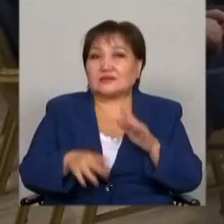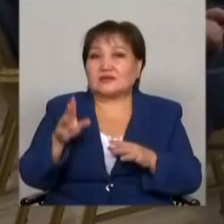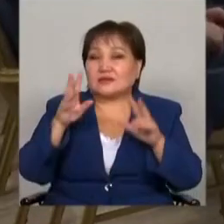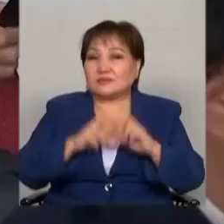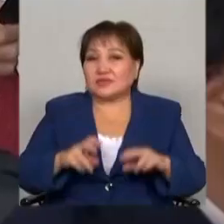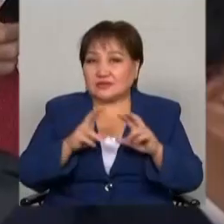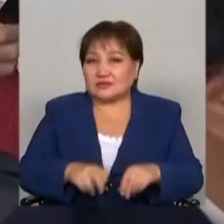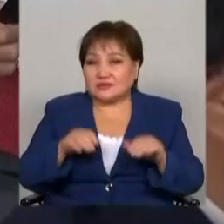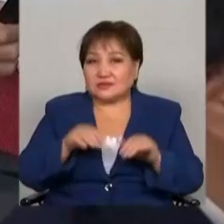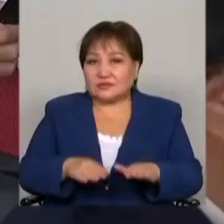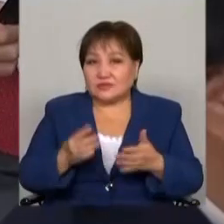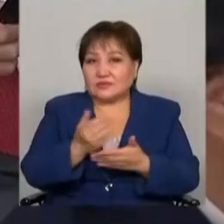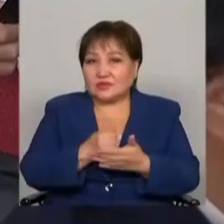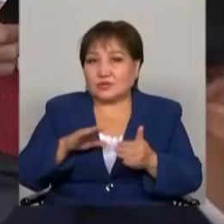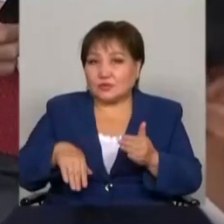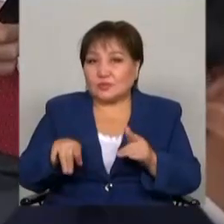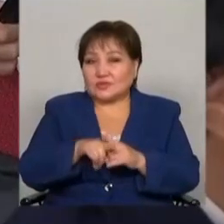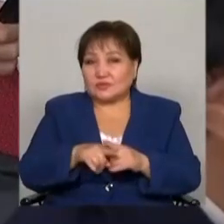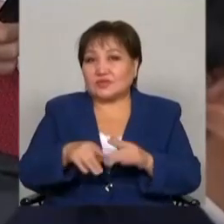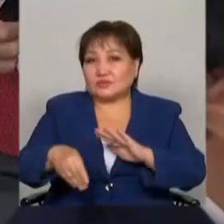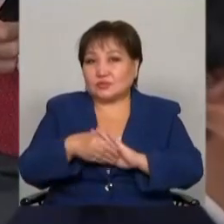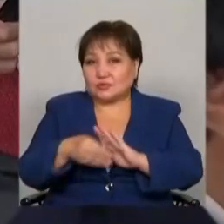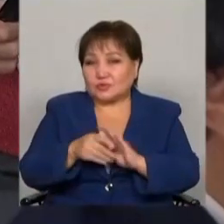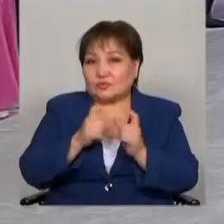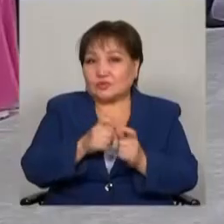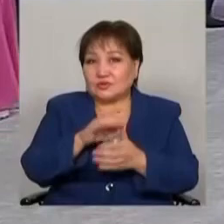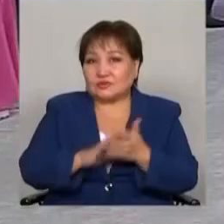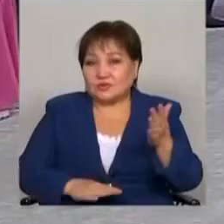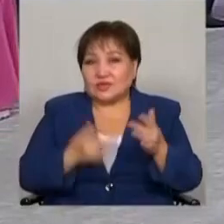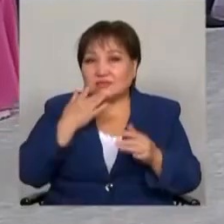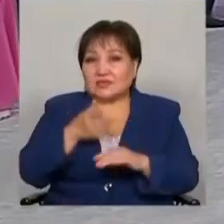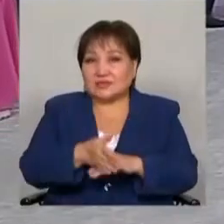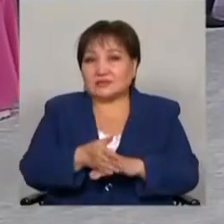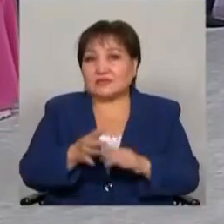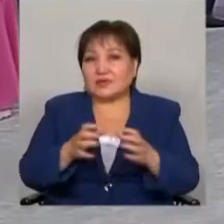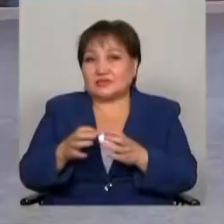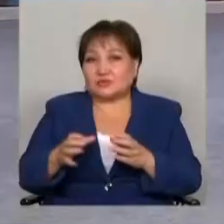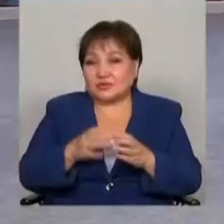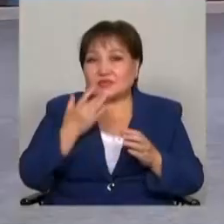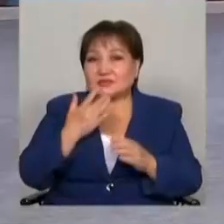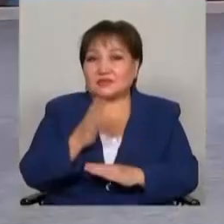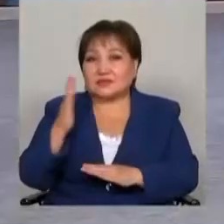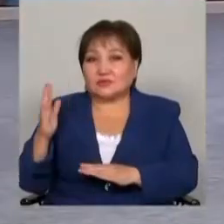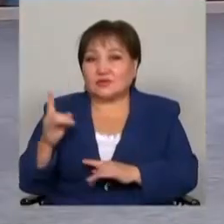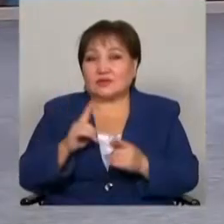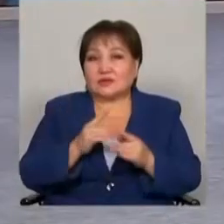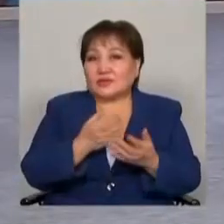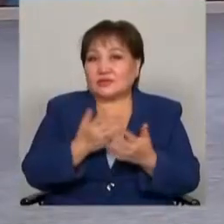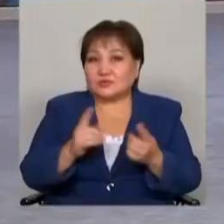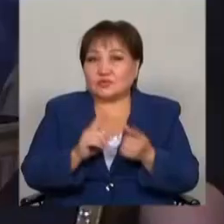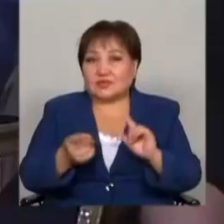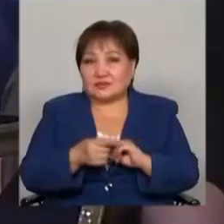Сондай-ақ жемқорлықпен күрес жалғасатынын, сайлау туралы, саяси партиялар туралы және басқа да бірқатар заңдар өзгеретініне тоқталды.